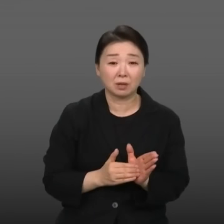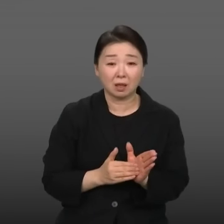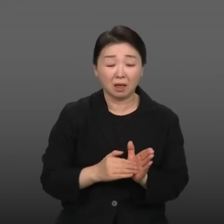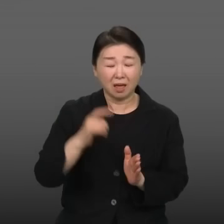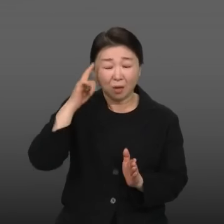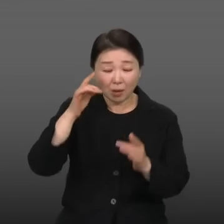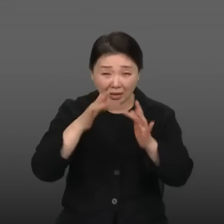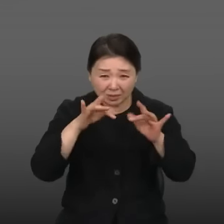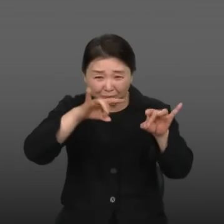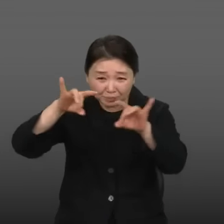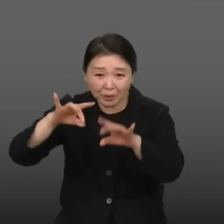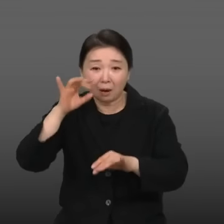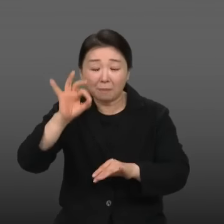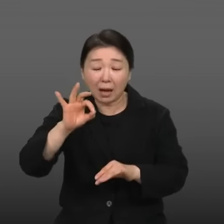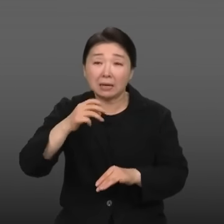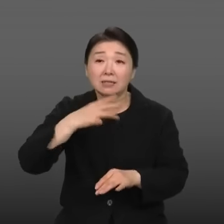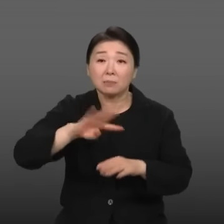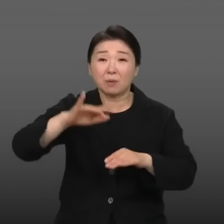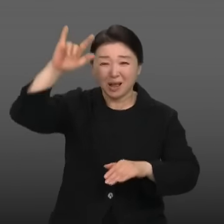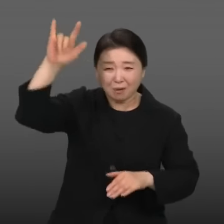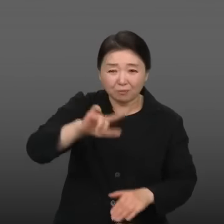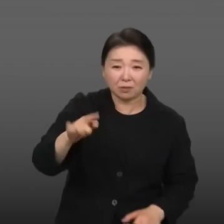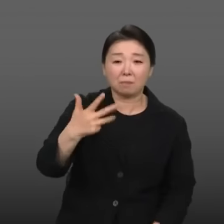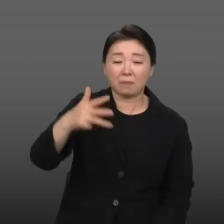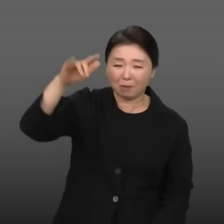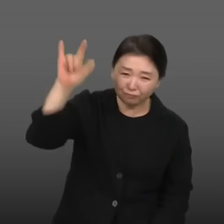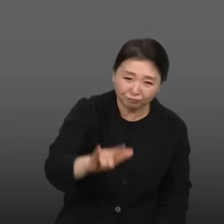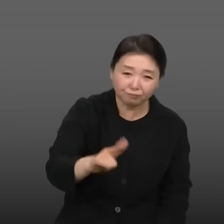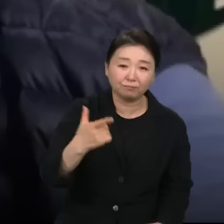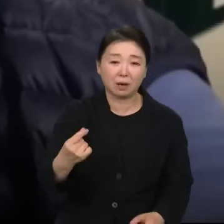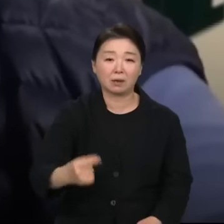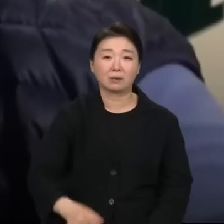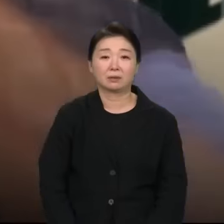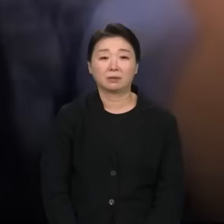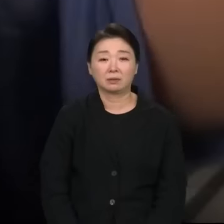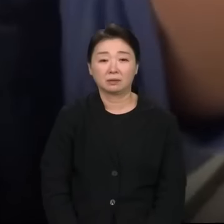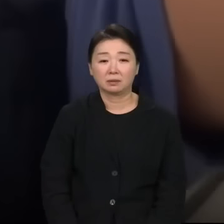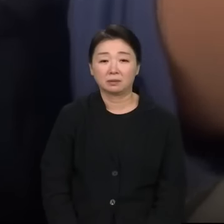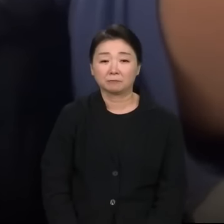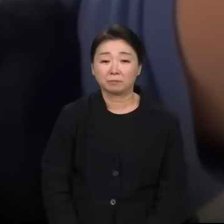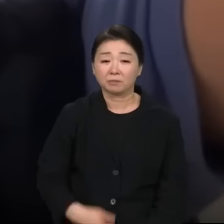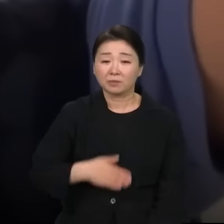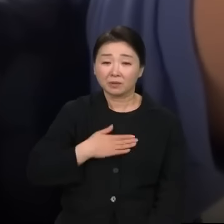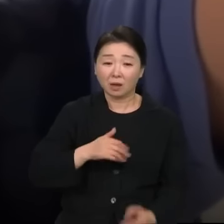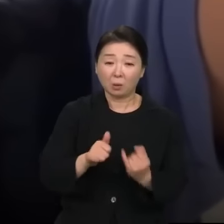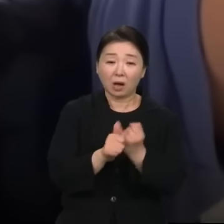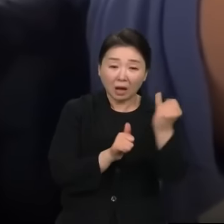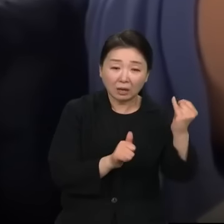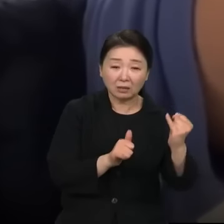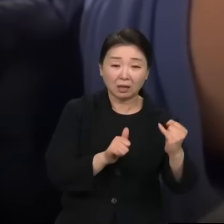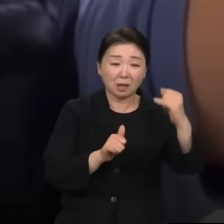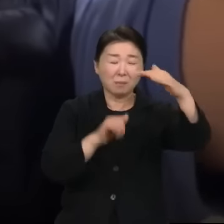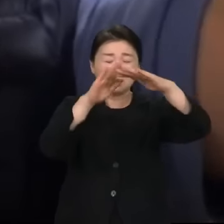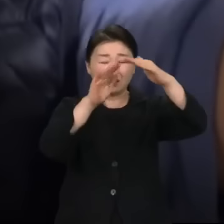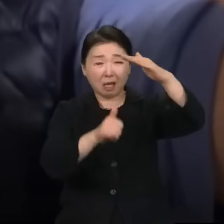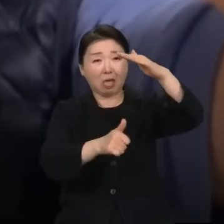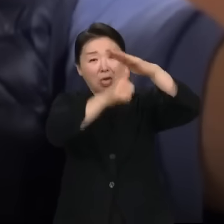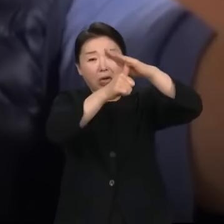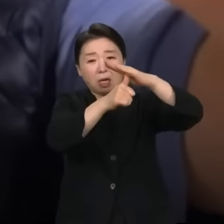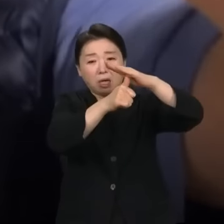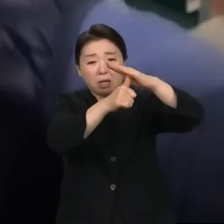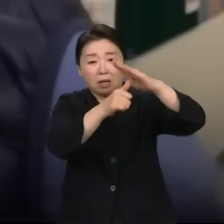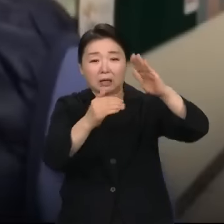웹사이트를 참고하면 3분 만에 1800m 추락한 걸로 나옵니다. And I ended up hitting my head on the ceiling. My